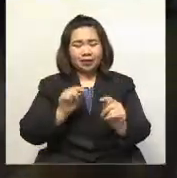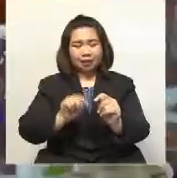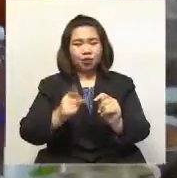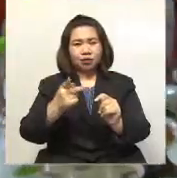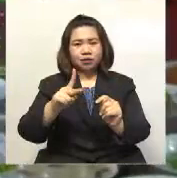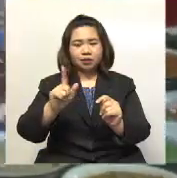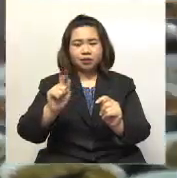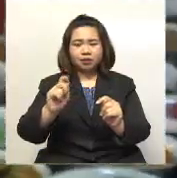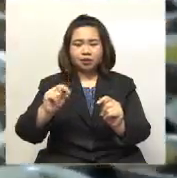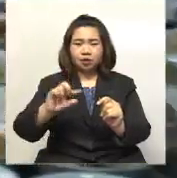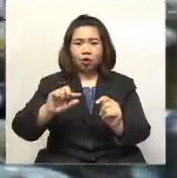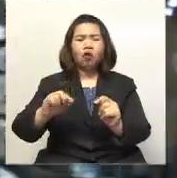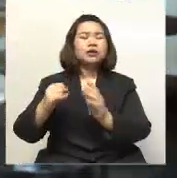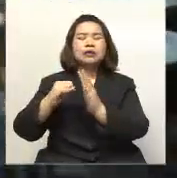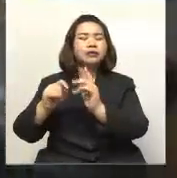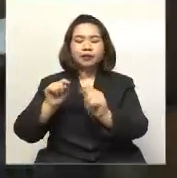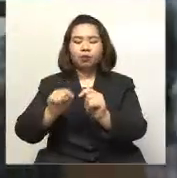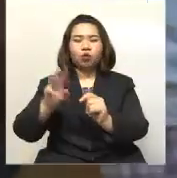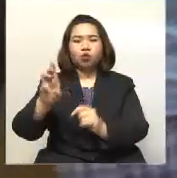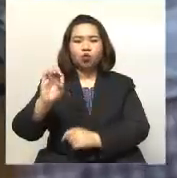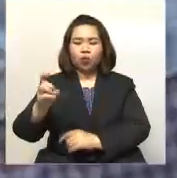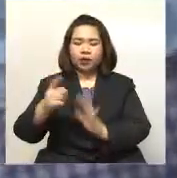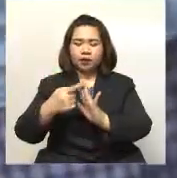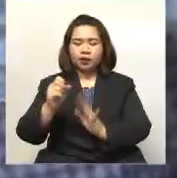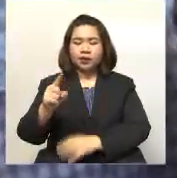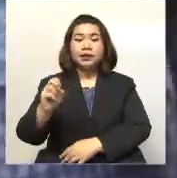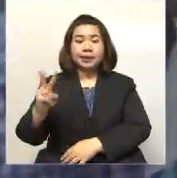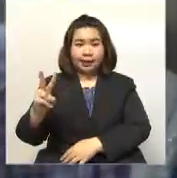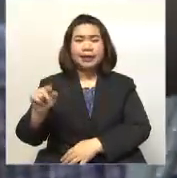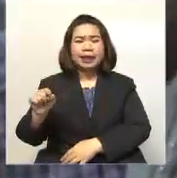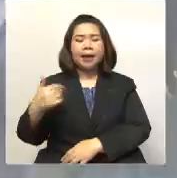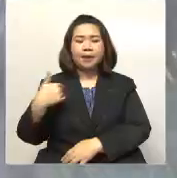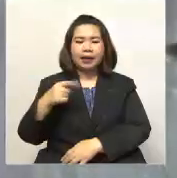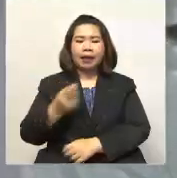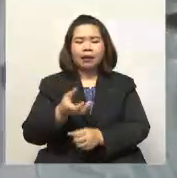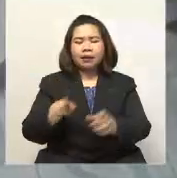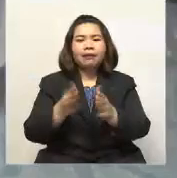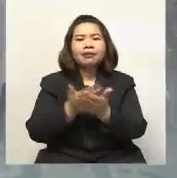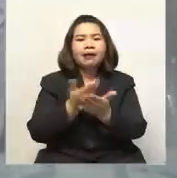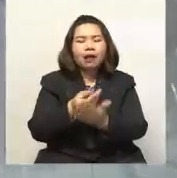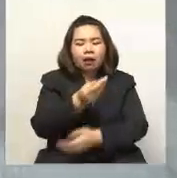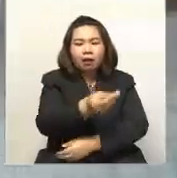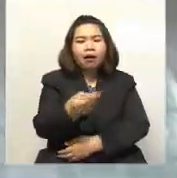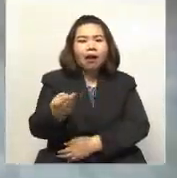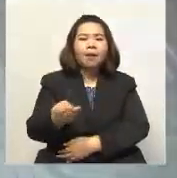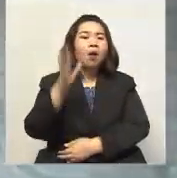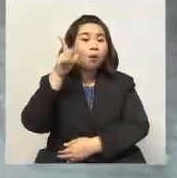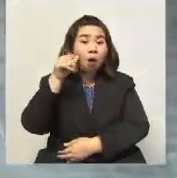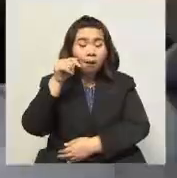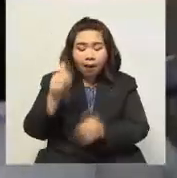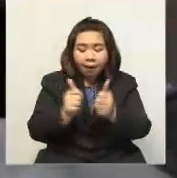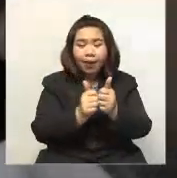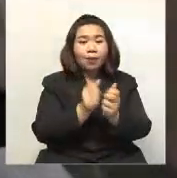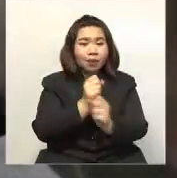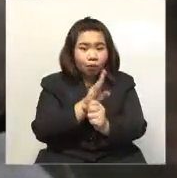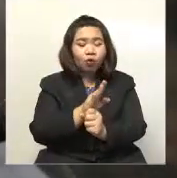คลองขนาดอำเภอวิเศษชัยชาญนะคะนอกจากนี้ยังร่วมการแจกทานแก่เด็กๆที่ตามพ่อแม่ผู้ปกครองไป